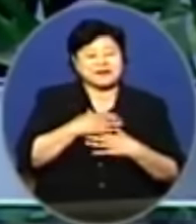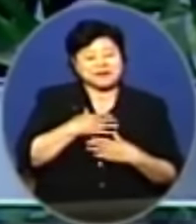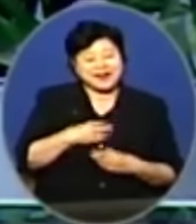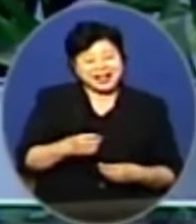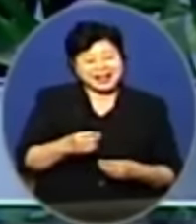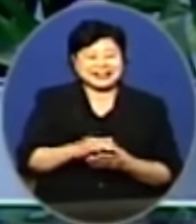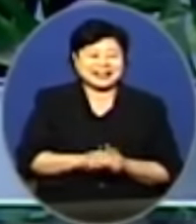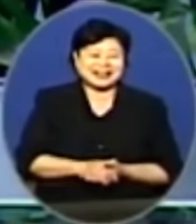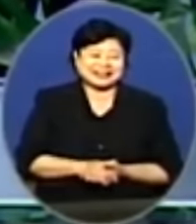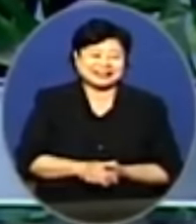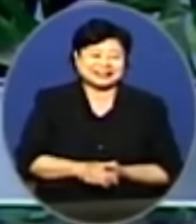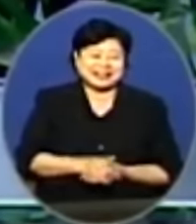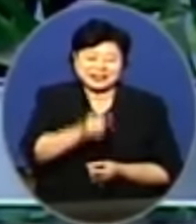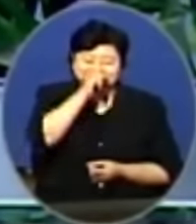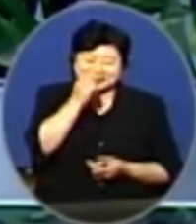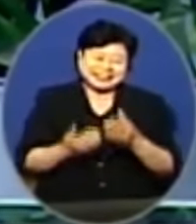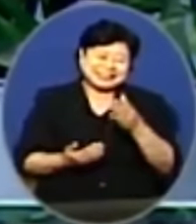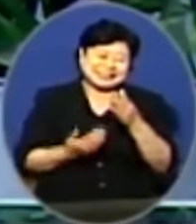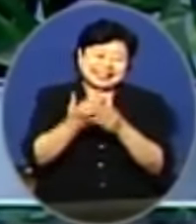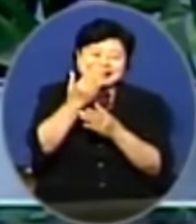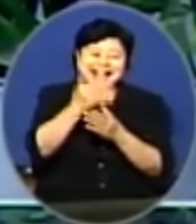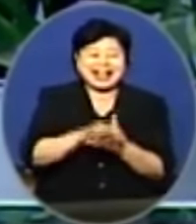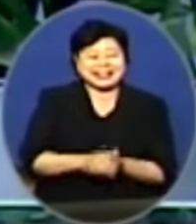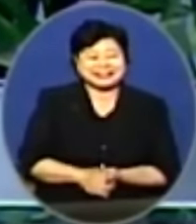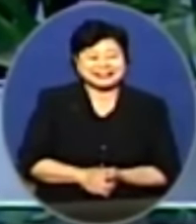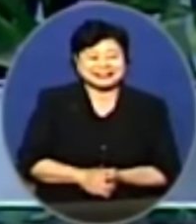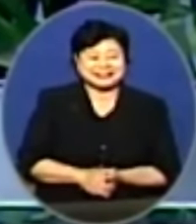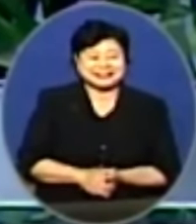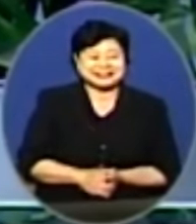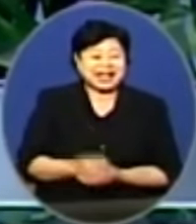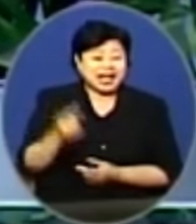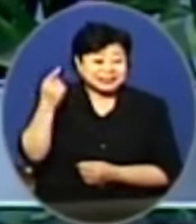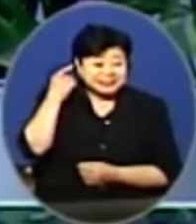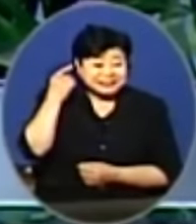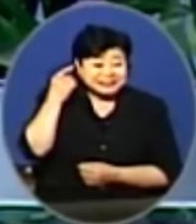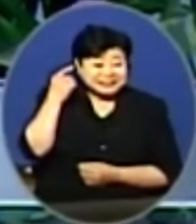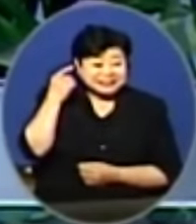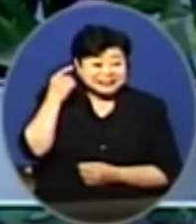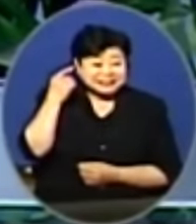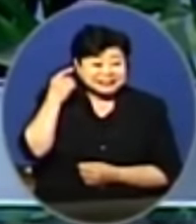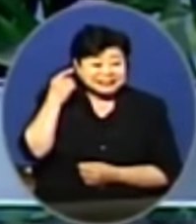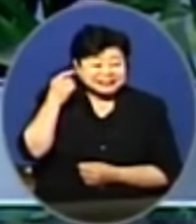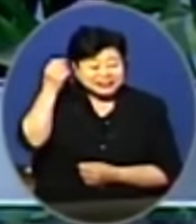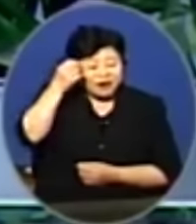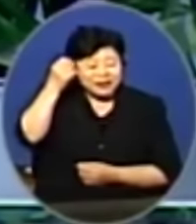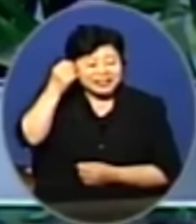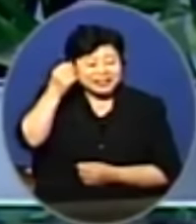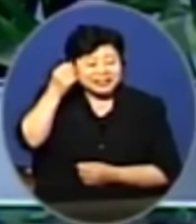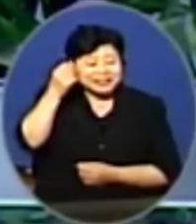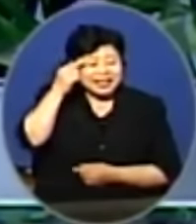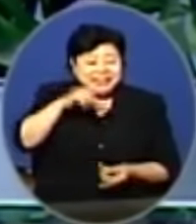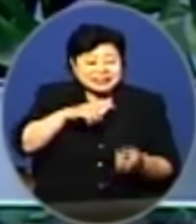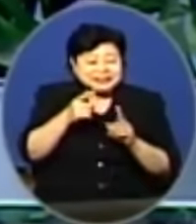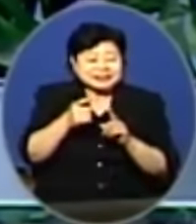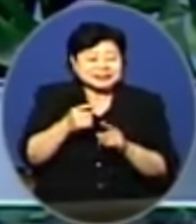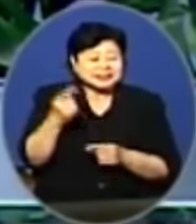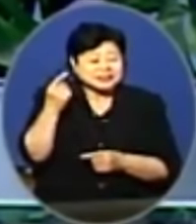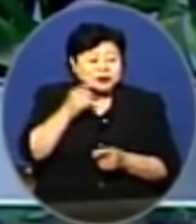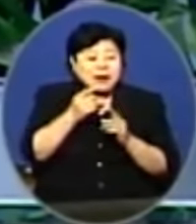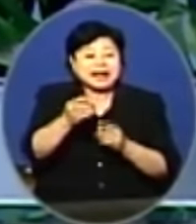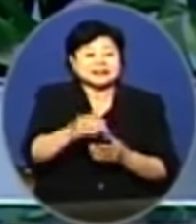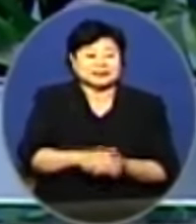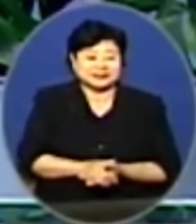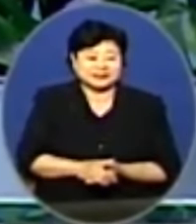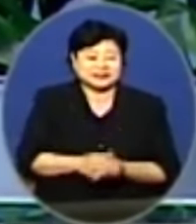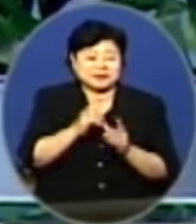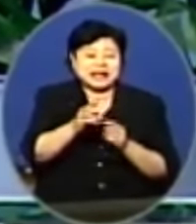평안하다, 좋은 일이 생겨난다. 들었지? 내 영혼은, 내 정신은 말합니다. 듣고 말고